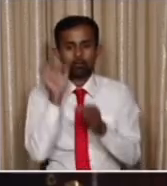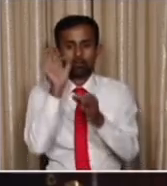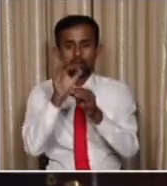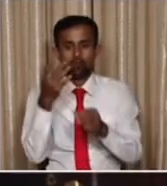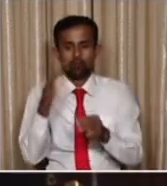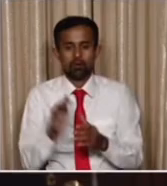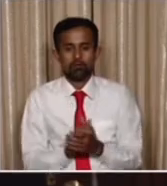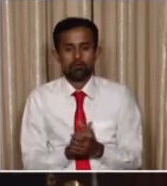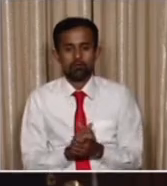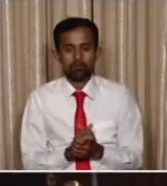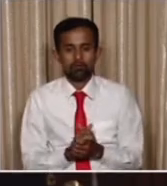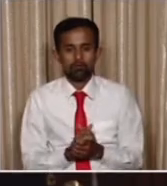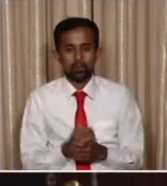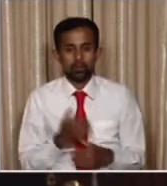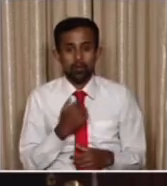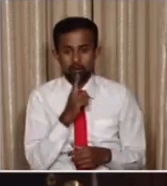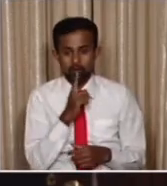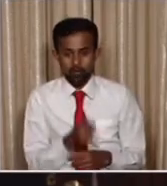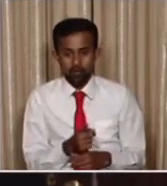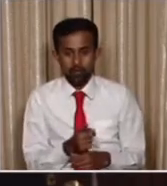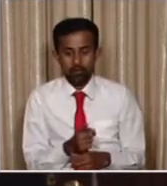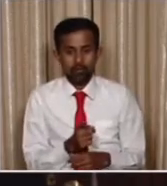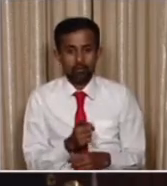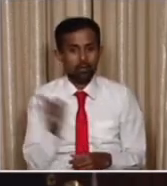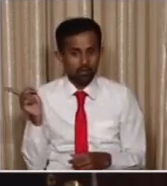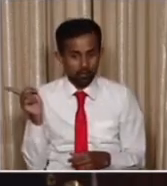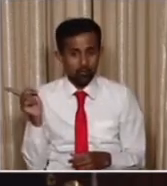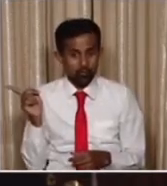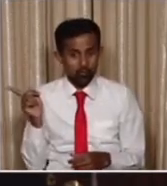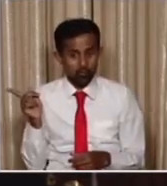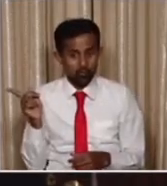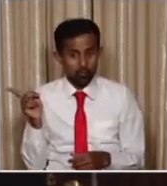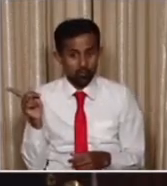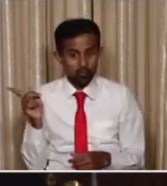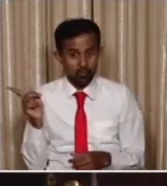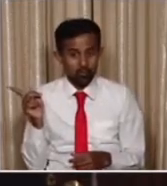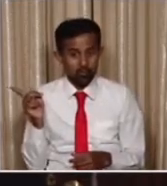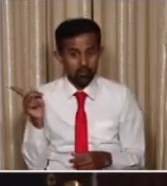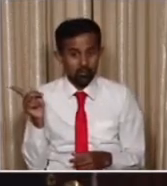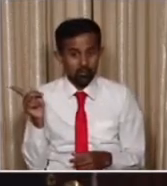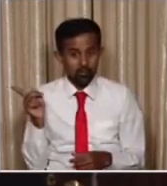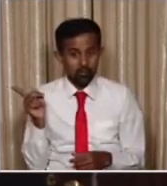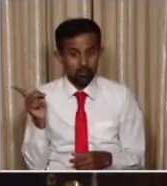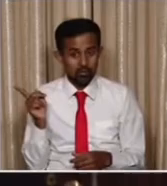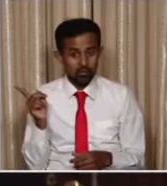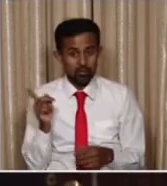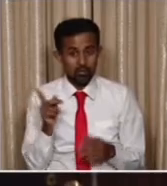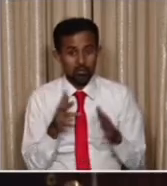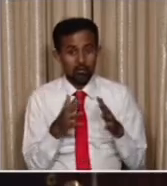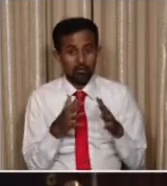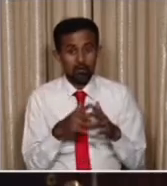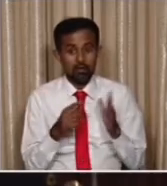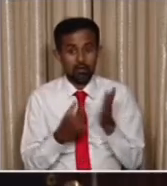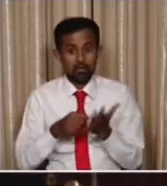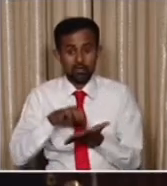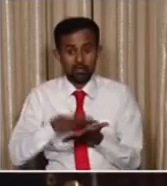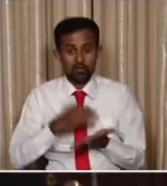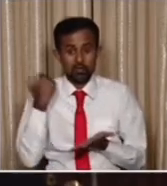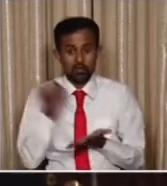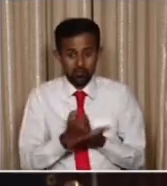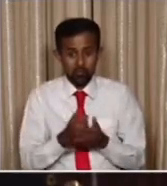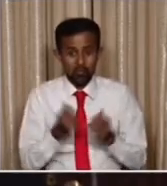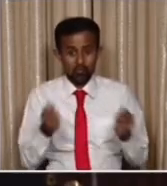කරලා තියෙනවා. මම කියනවා ඇත්තනම එතුමා තමයි ඒ ඒ ඒ වේව් ඔෆ් රෙජිස්ට්‍රේෂන් ලිපිය නිකුත්